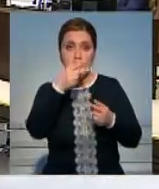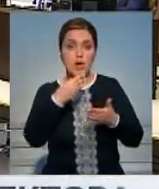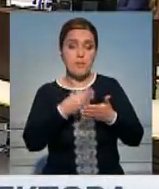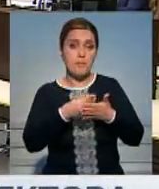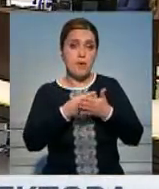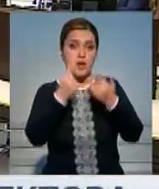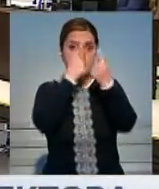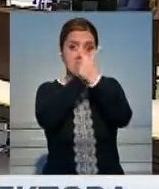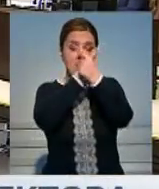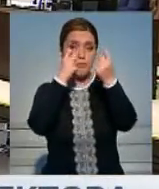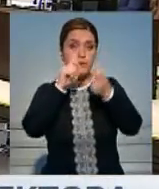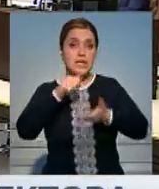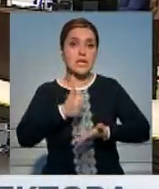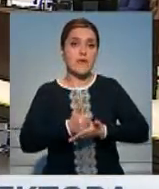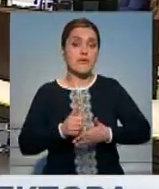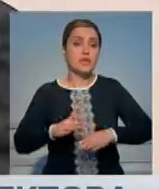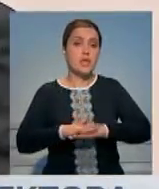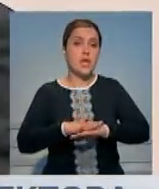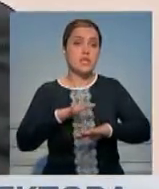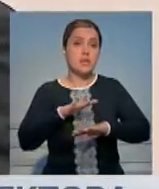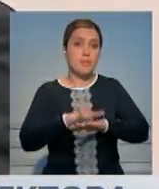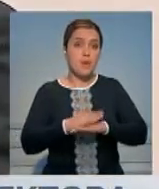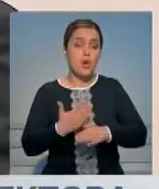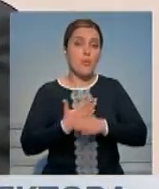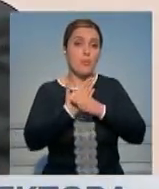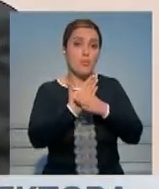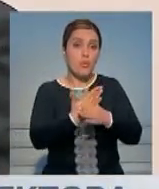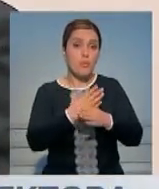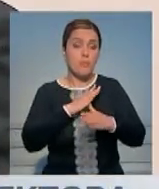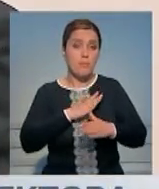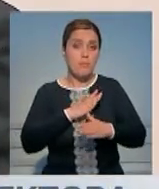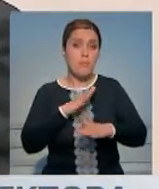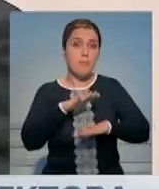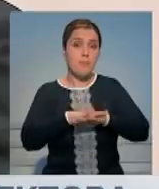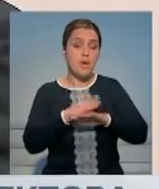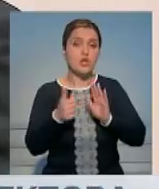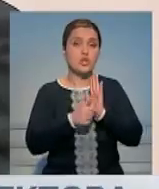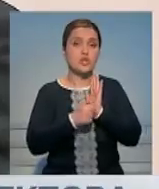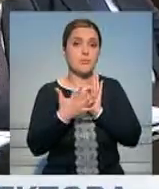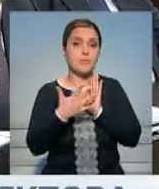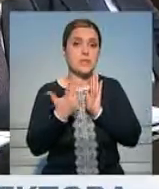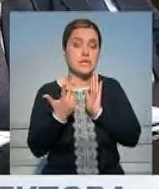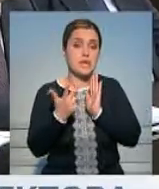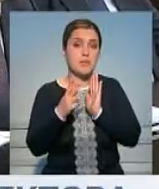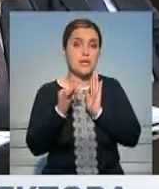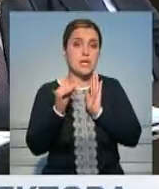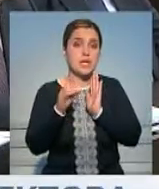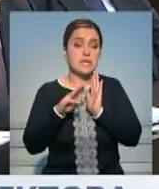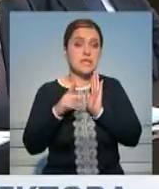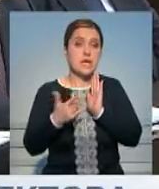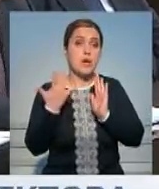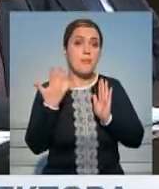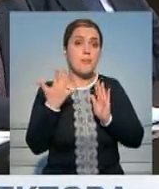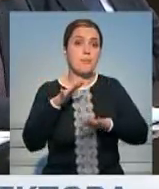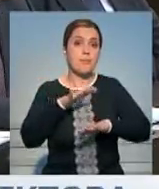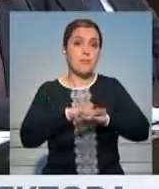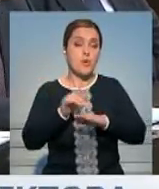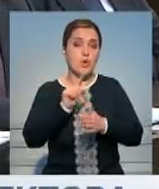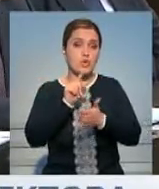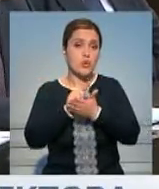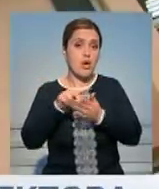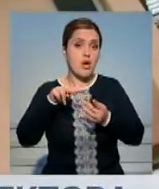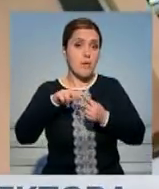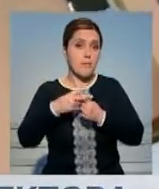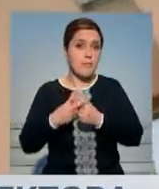глава Нацбанка. По словам Данияра Акишева, помощь в 653 миллиарда тенге оказана 5 банкам. Теперь акционеры обязаны внести половину